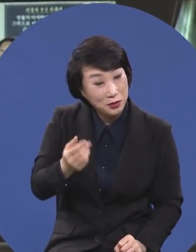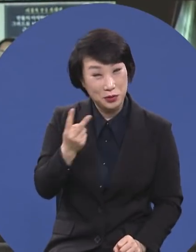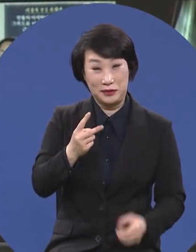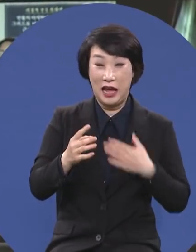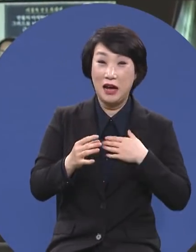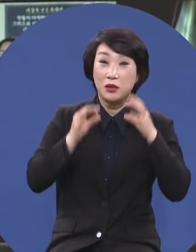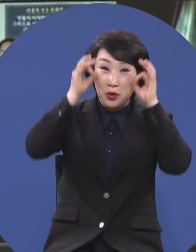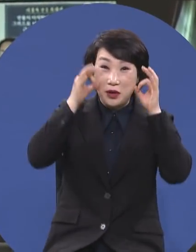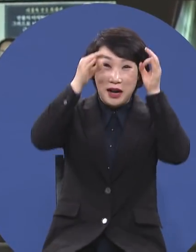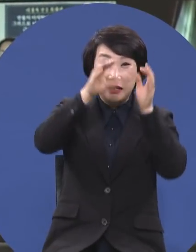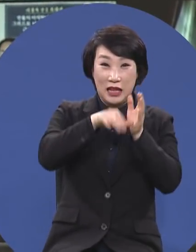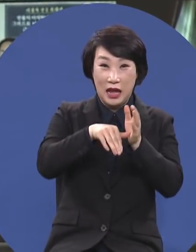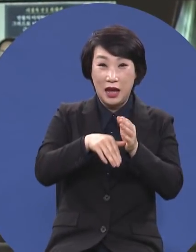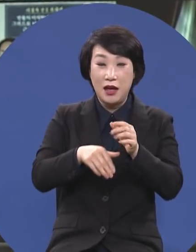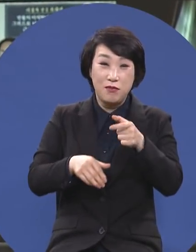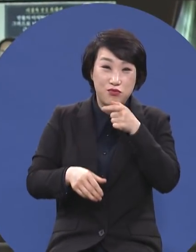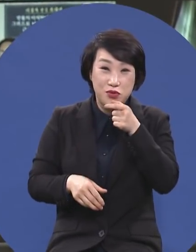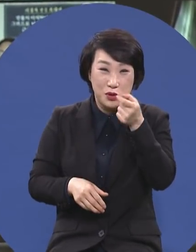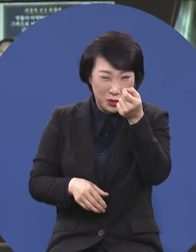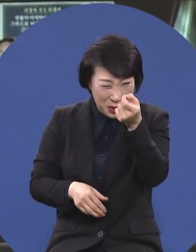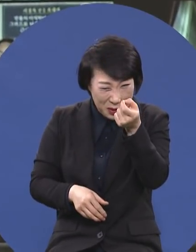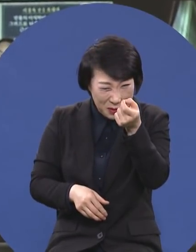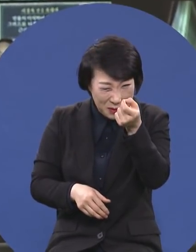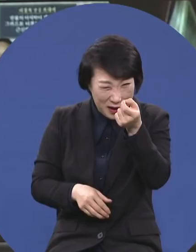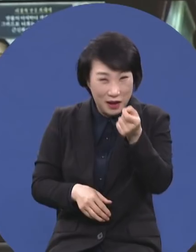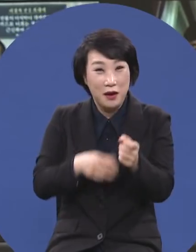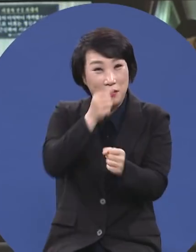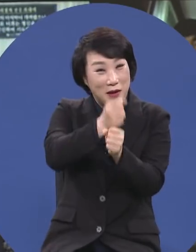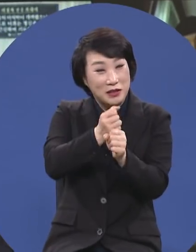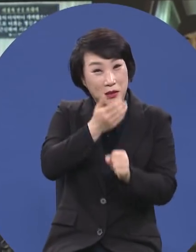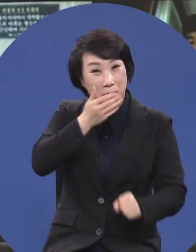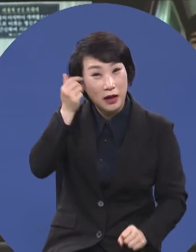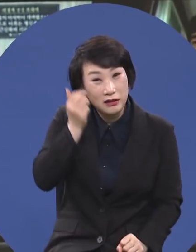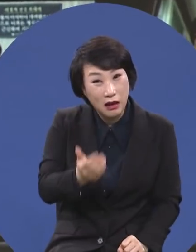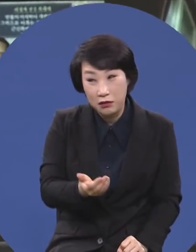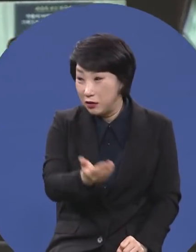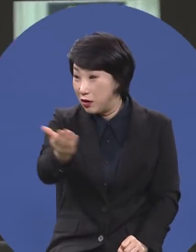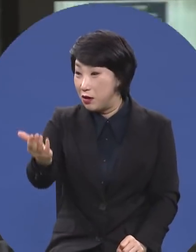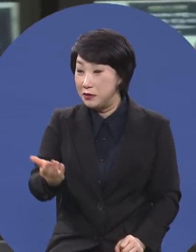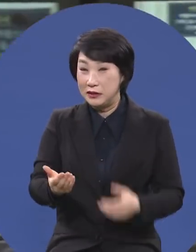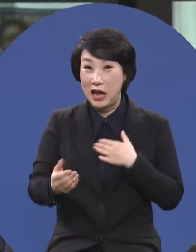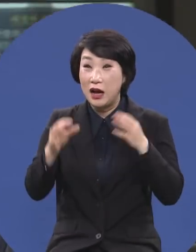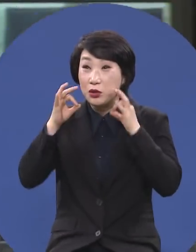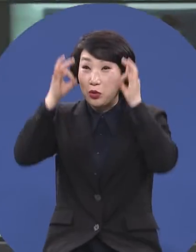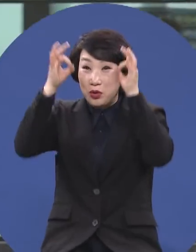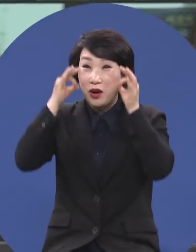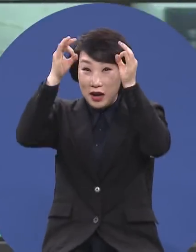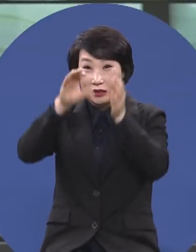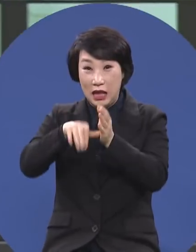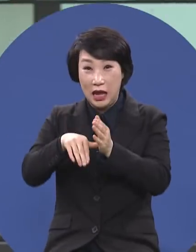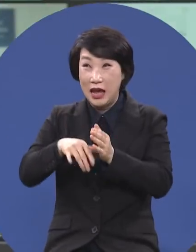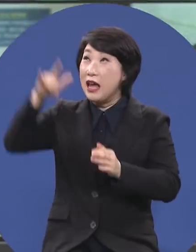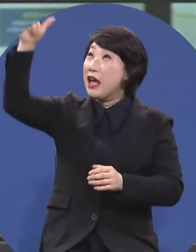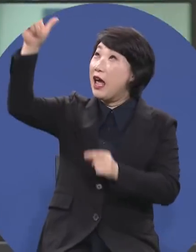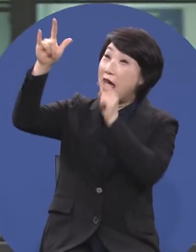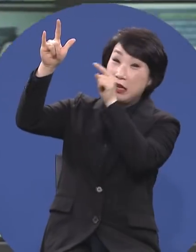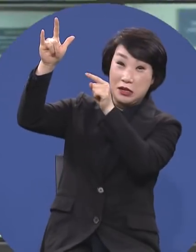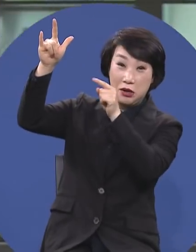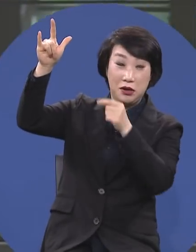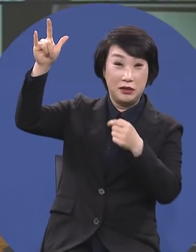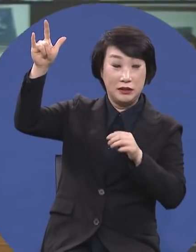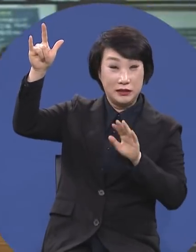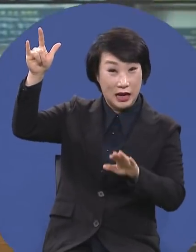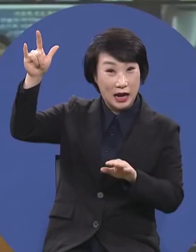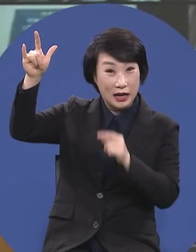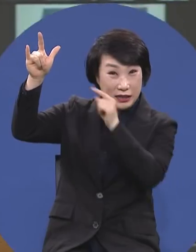내가 노력한다고 물을 한 방울이라도 만들 수 있으며, 내가 노력한다고 또 태양의